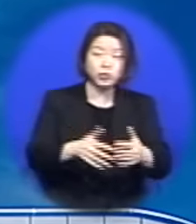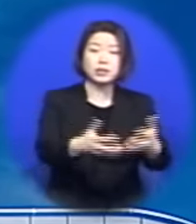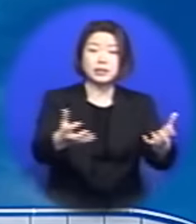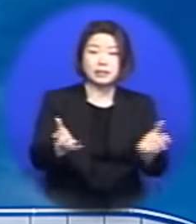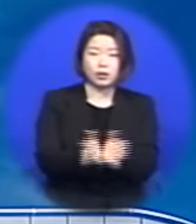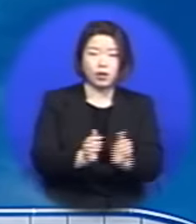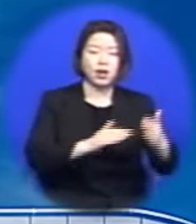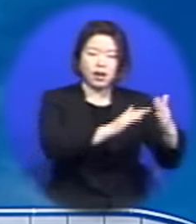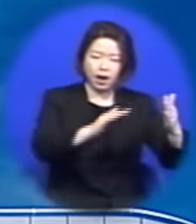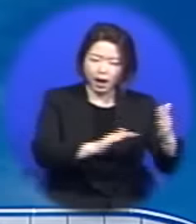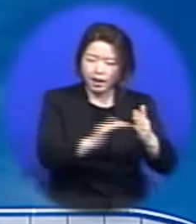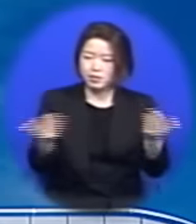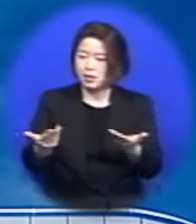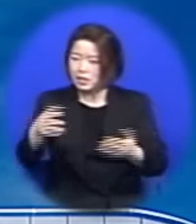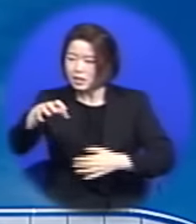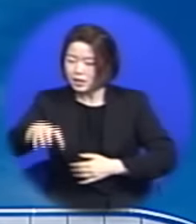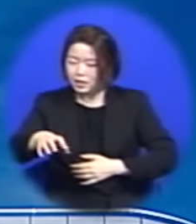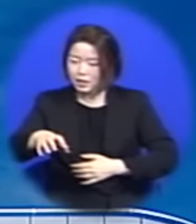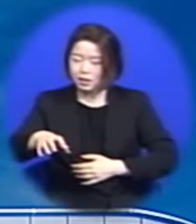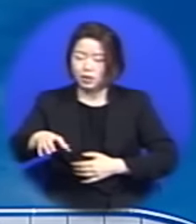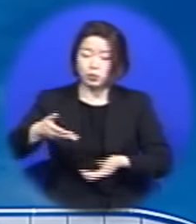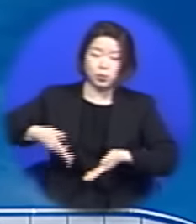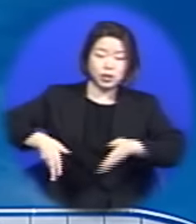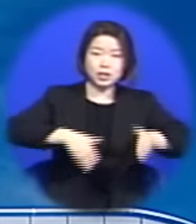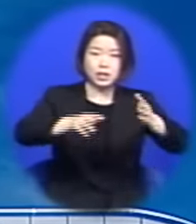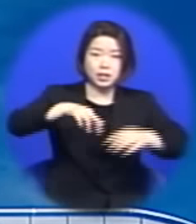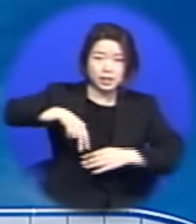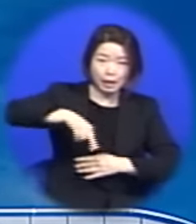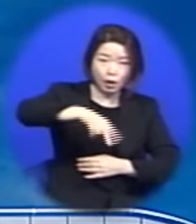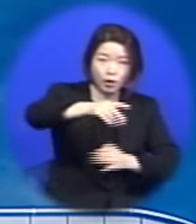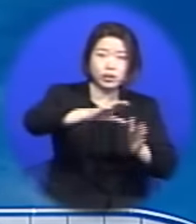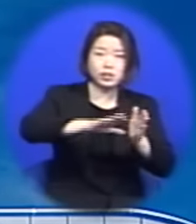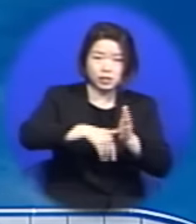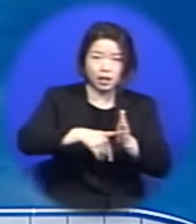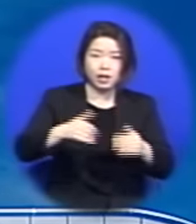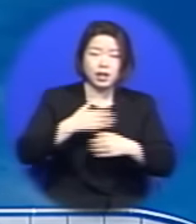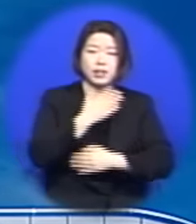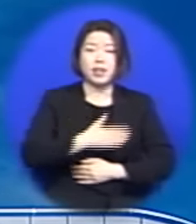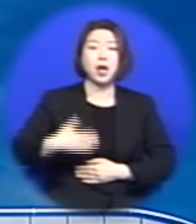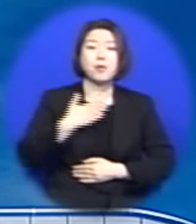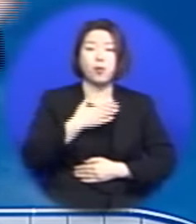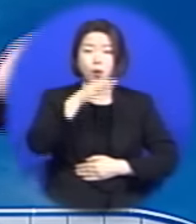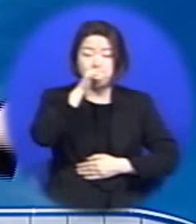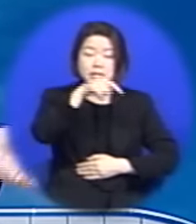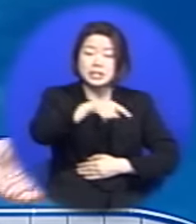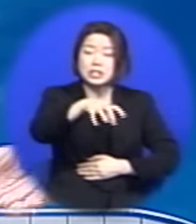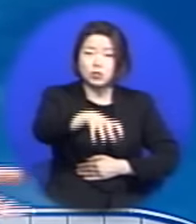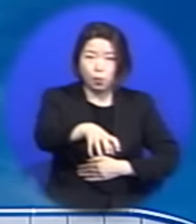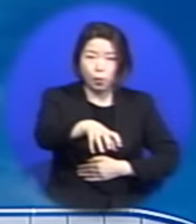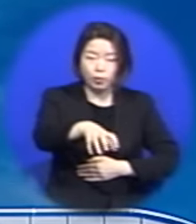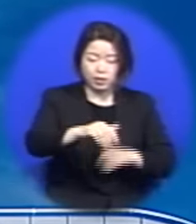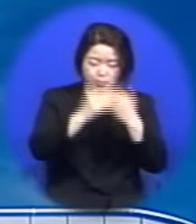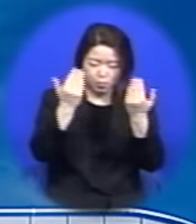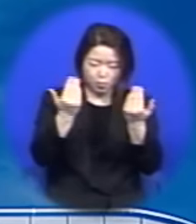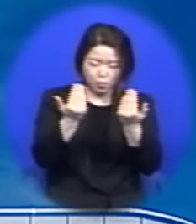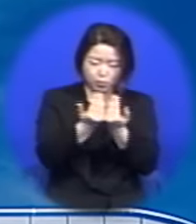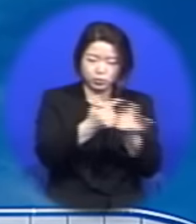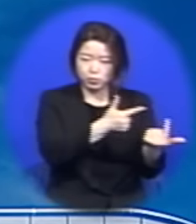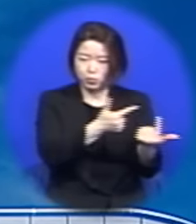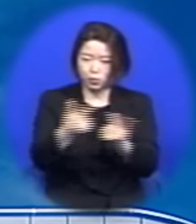일터나 하다못해 길을 걸어 가더라도 내 몸이 있는 그곳이 다 예배 자리라는